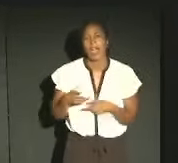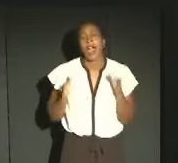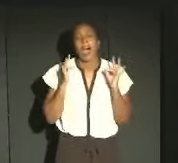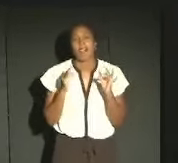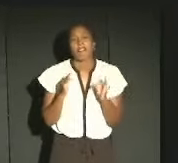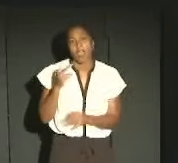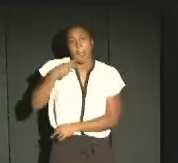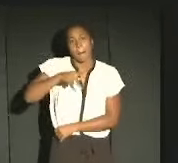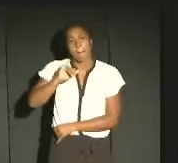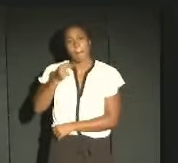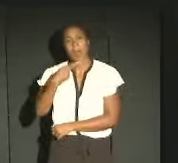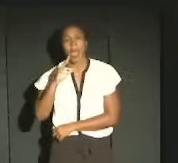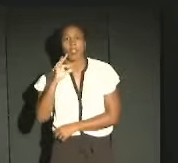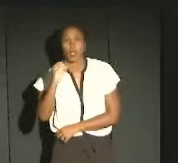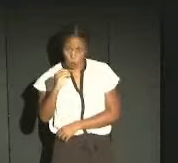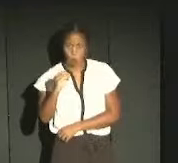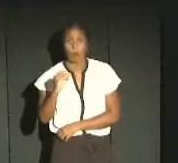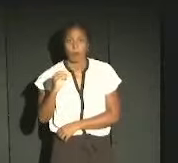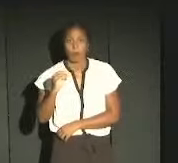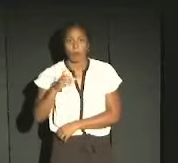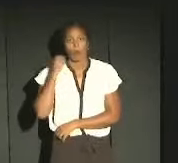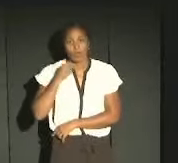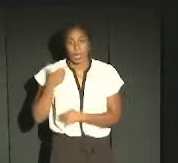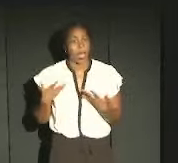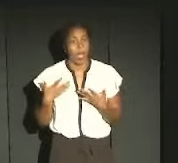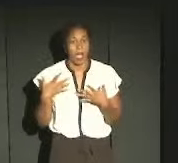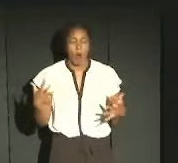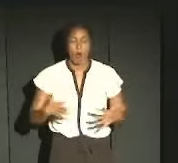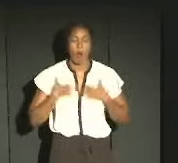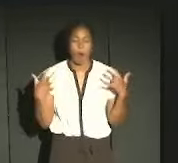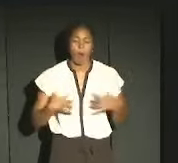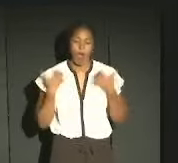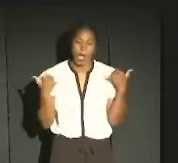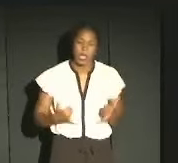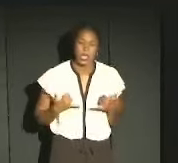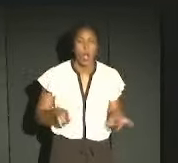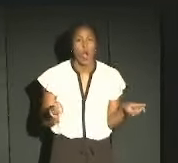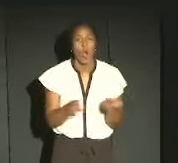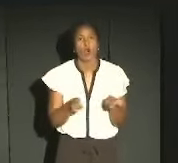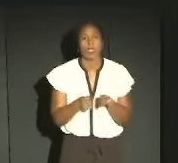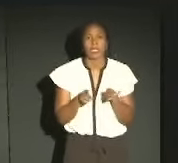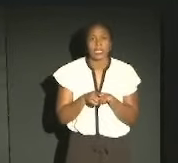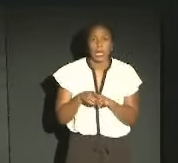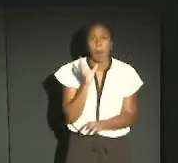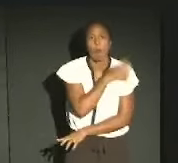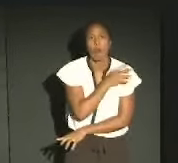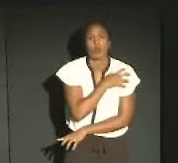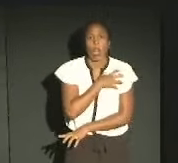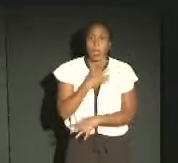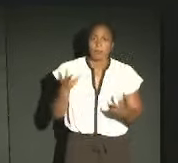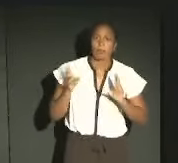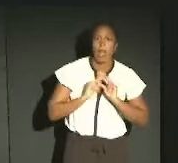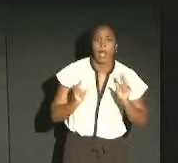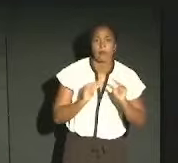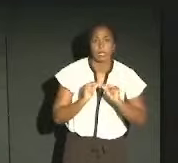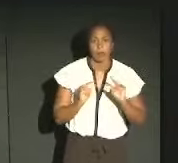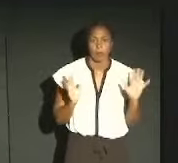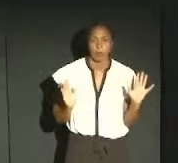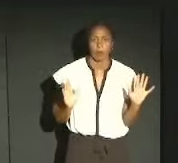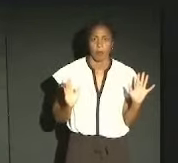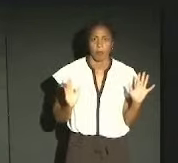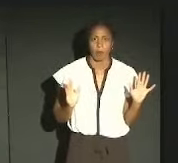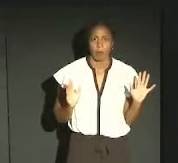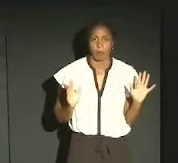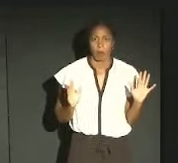qui là aussi provoque beaucoup de colère ici quand nous entendons un procureur expliquer que s'il accepte